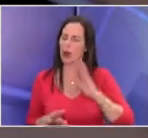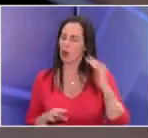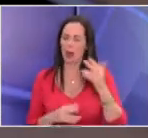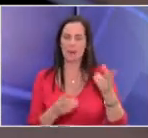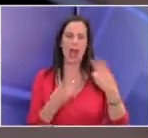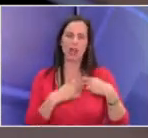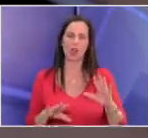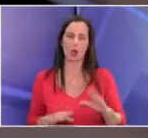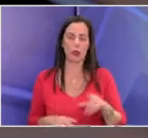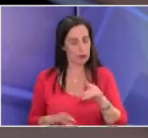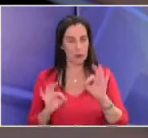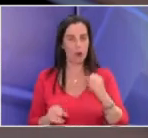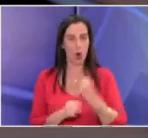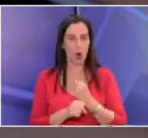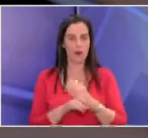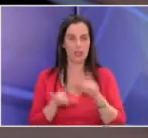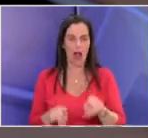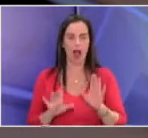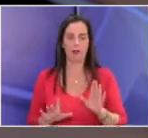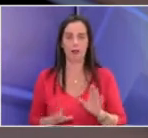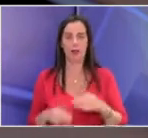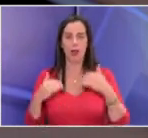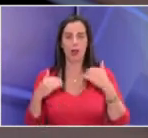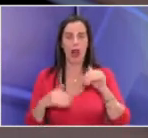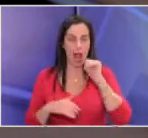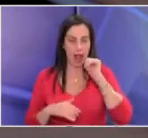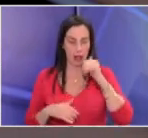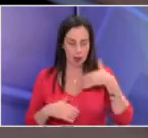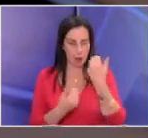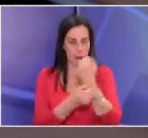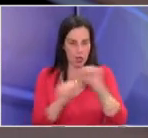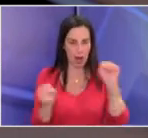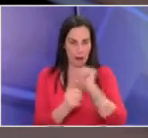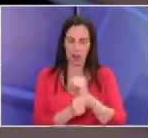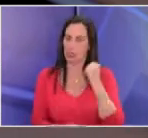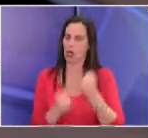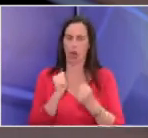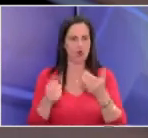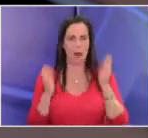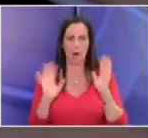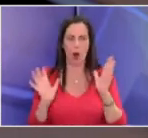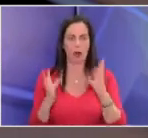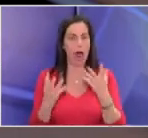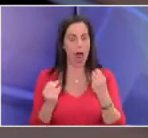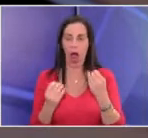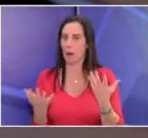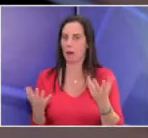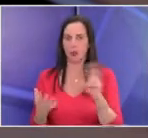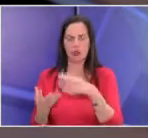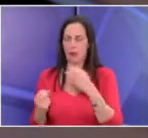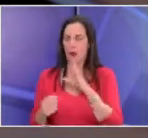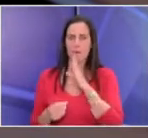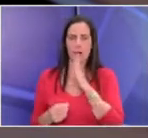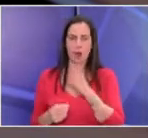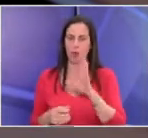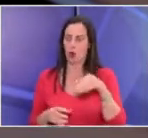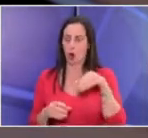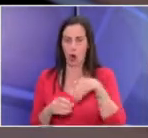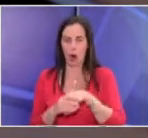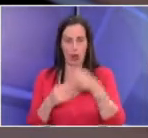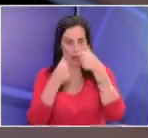מבחינת שוק העבודה? אוקיי, אז ככה. ברשות לשיקום האסיר, אנחנו מטפלים על פי רוב באסירים בהתנאה משפטית. כלומר, אסירים